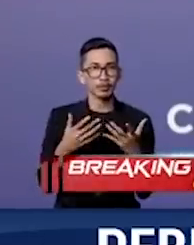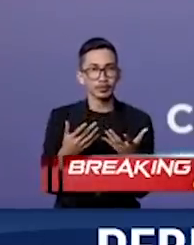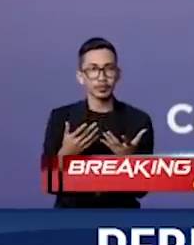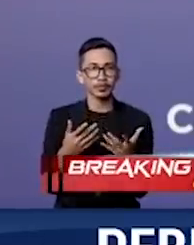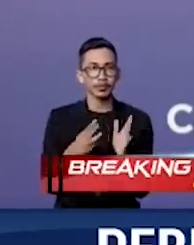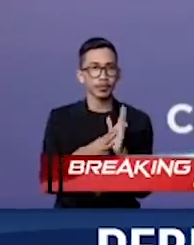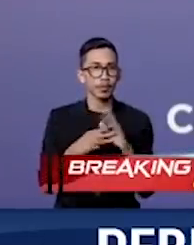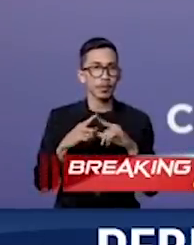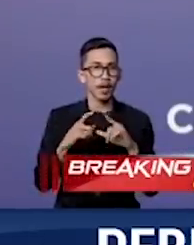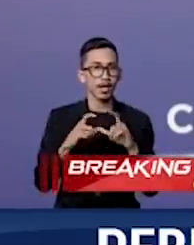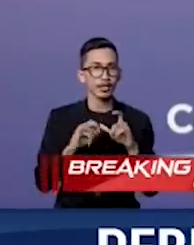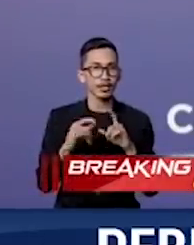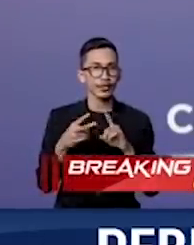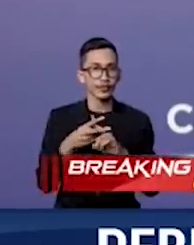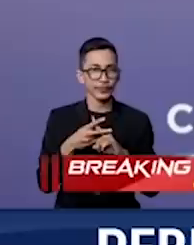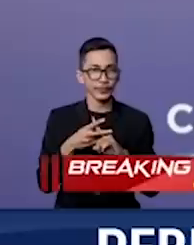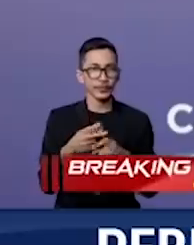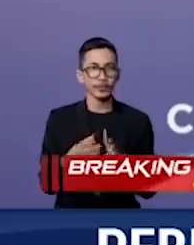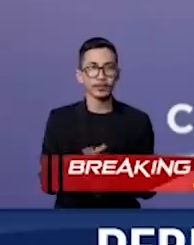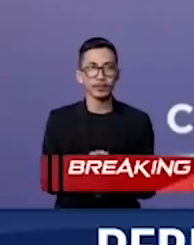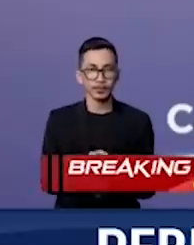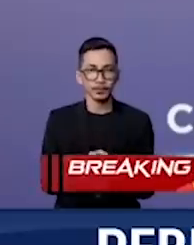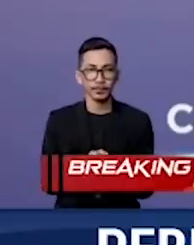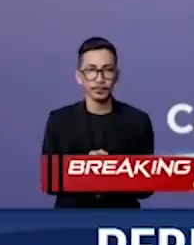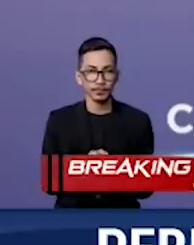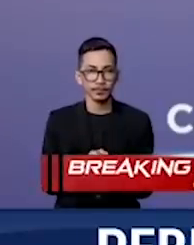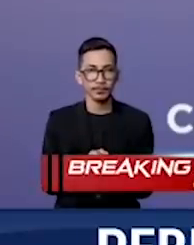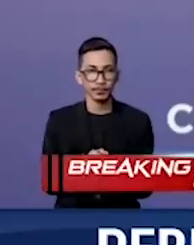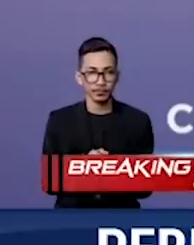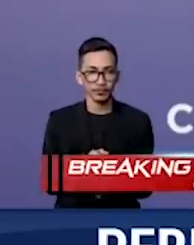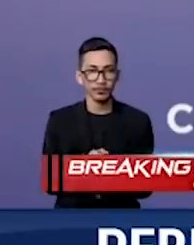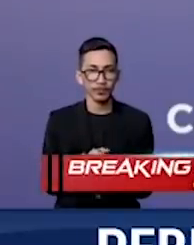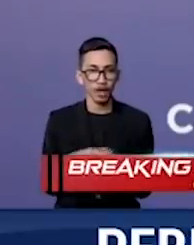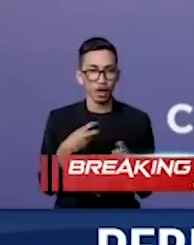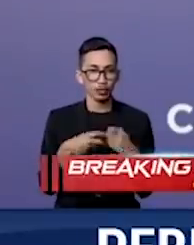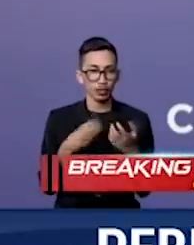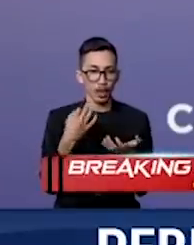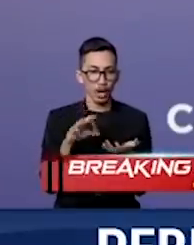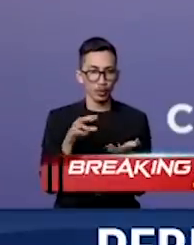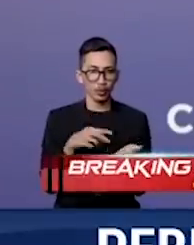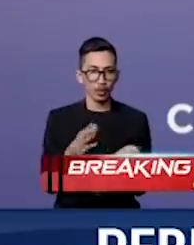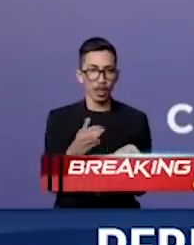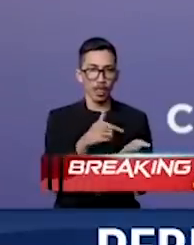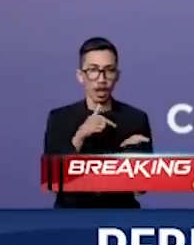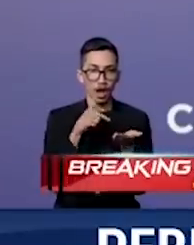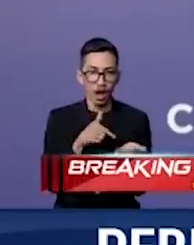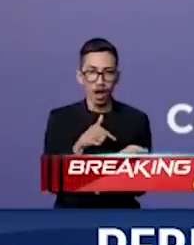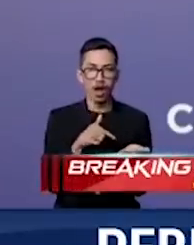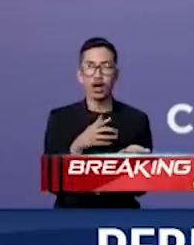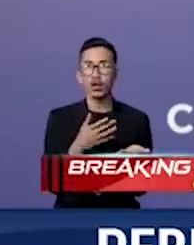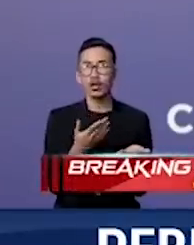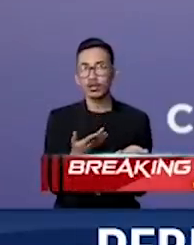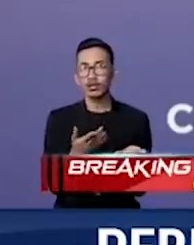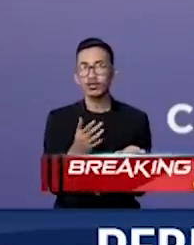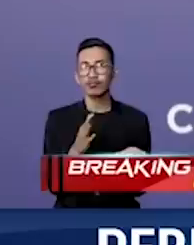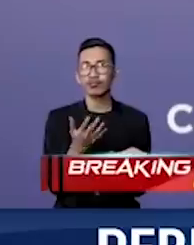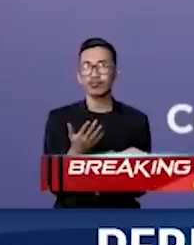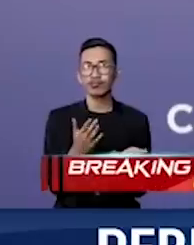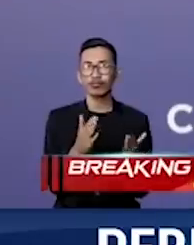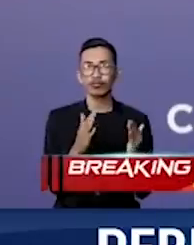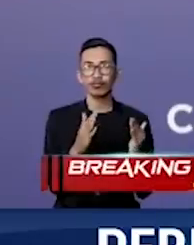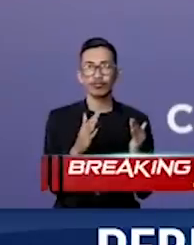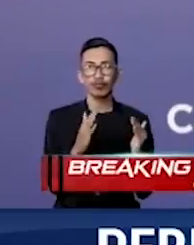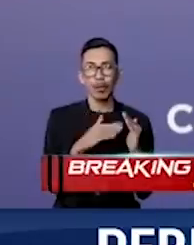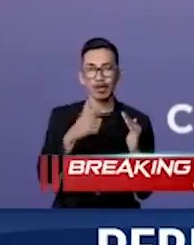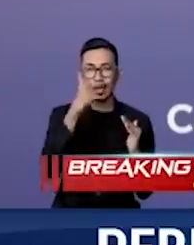masif sehingga Sebagian besar kasus yang kita dapatkan adalah kasus-kasus yang tidak ada indikasi untuk dirawat di